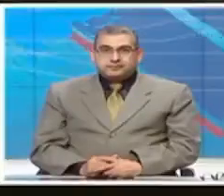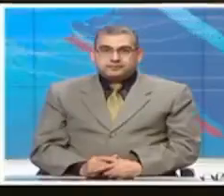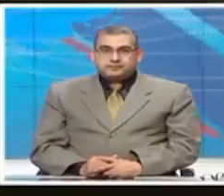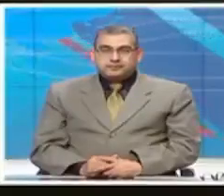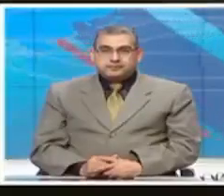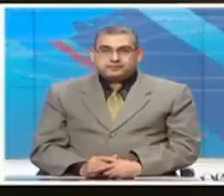والدوليين